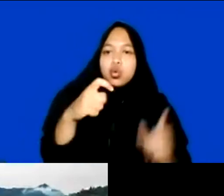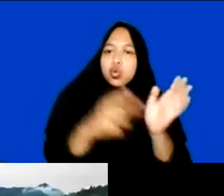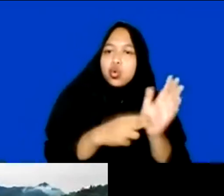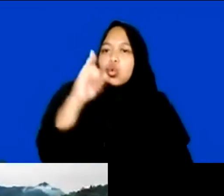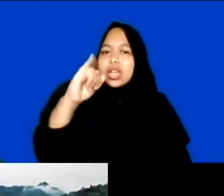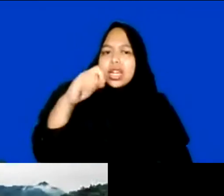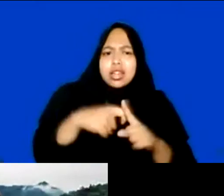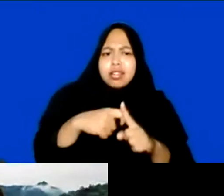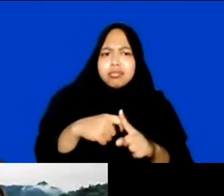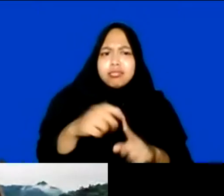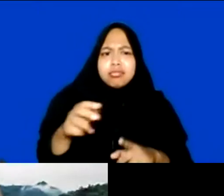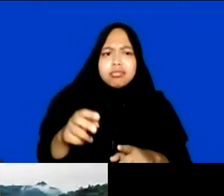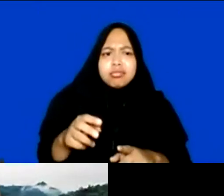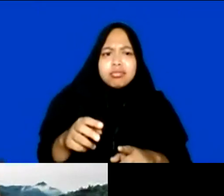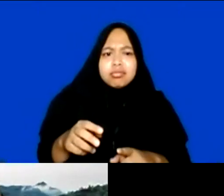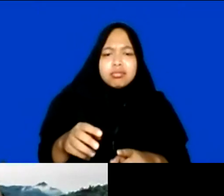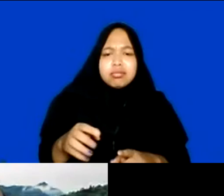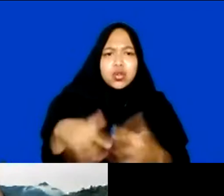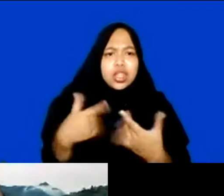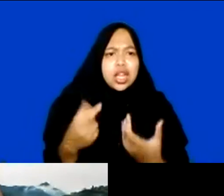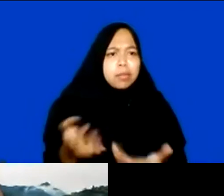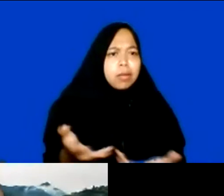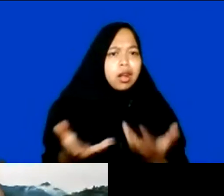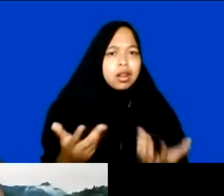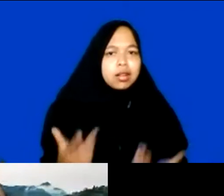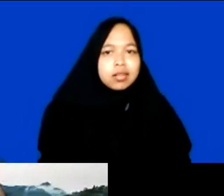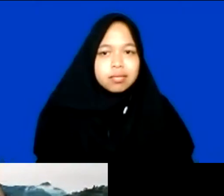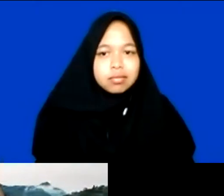maksudnya gimana nih, biar nggak ngebosenin gitu ya?